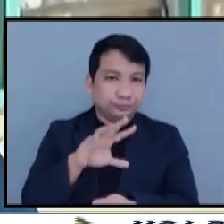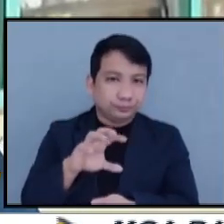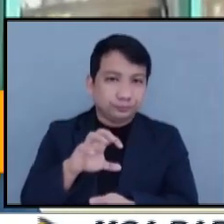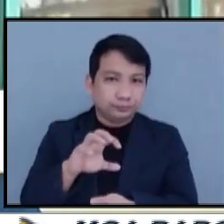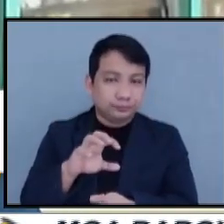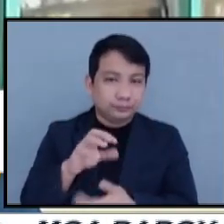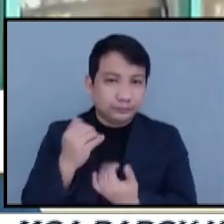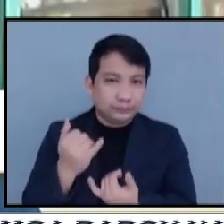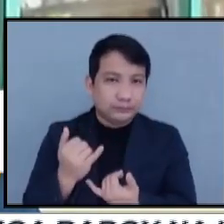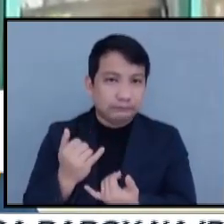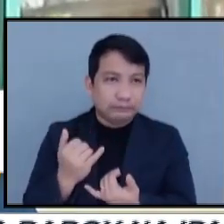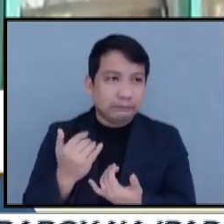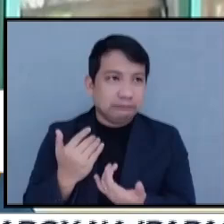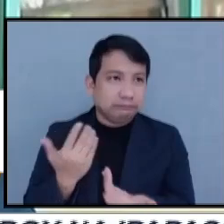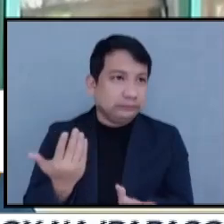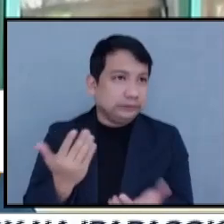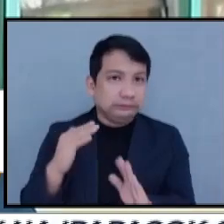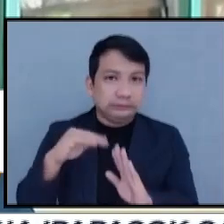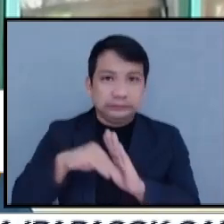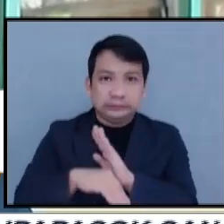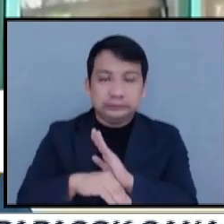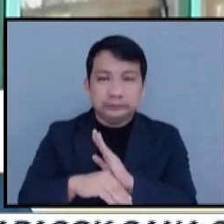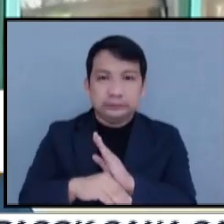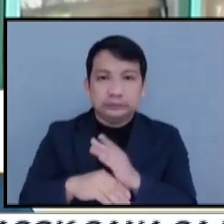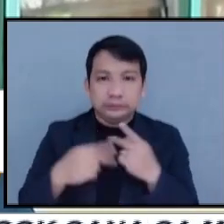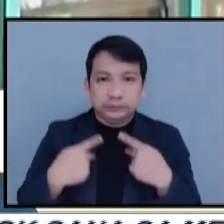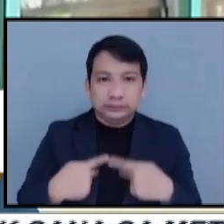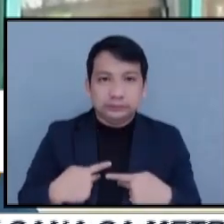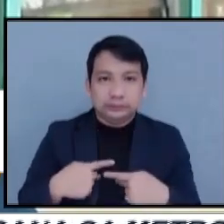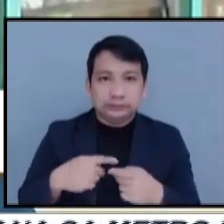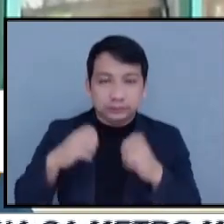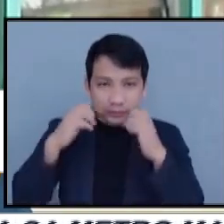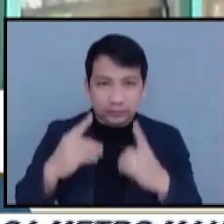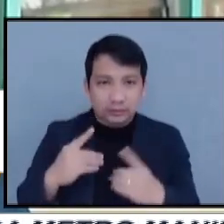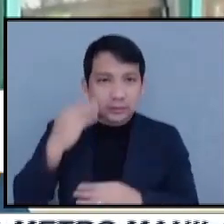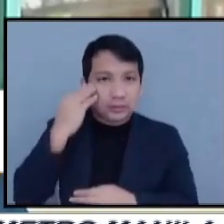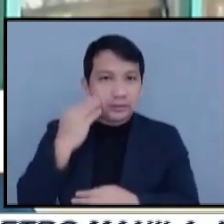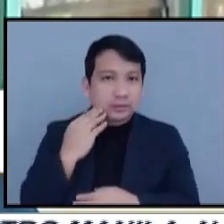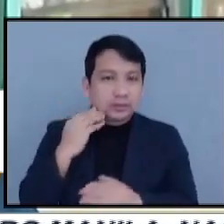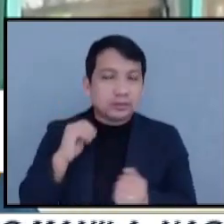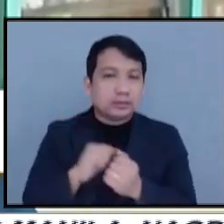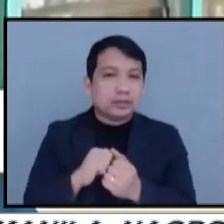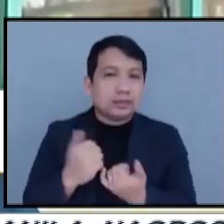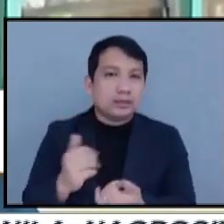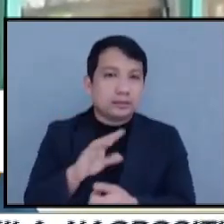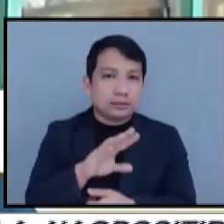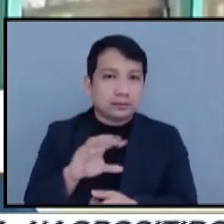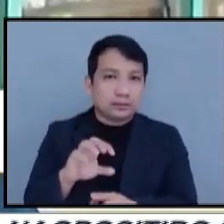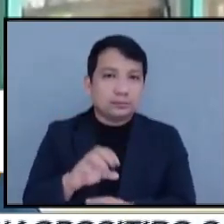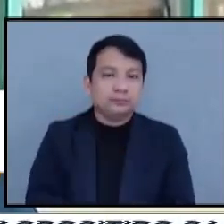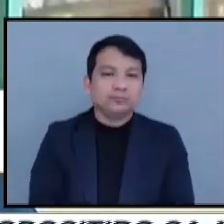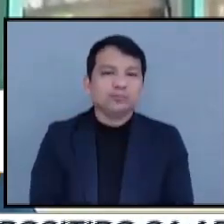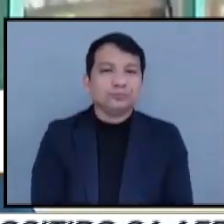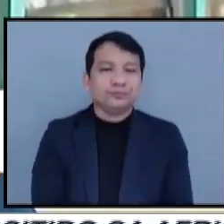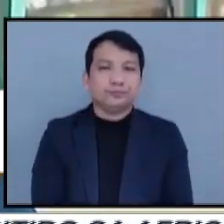panahon? Kahit na physical education po namin, kulang pa po yung 500 pesos na gagastusin.